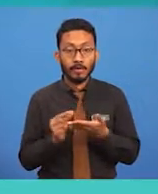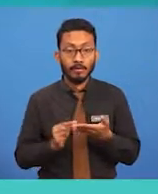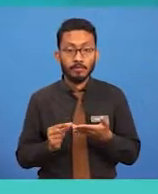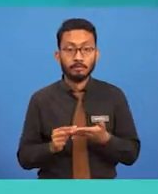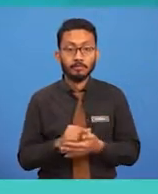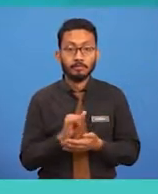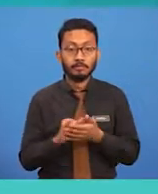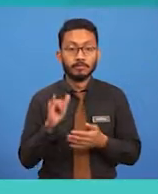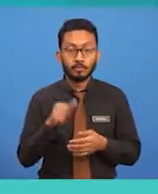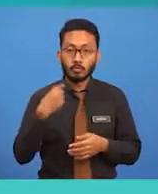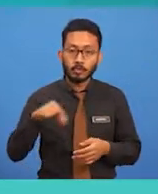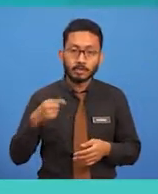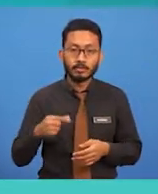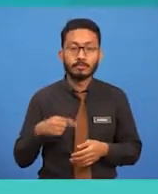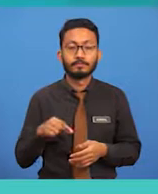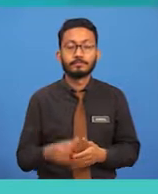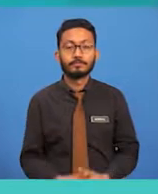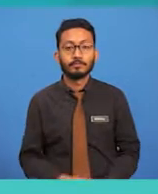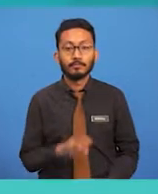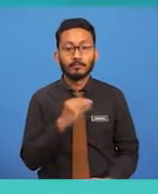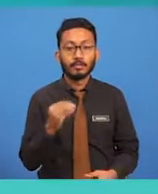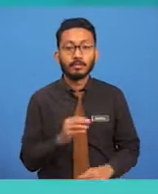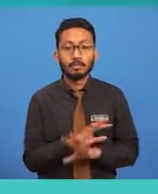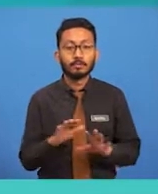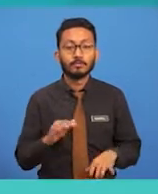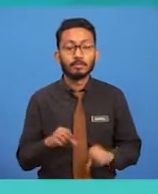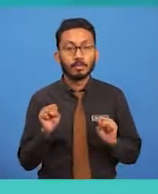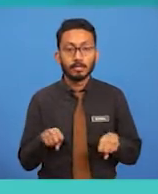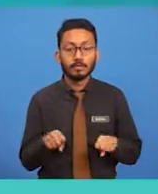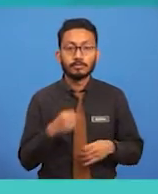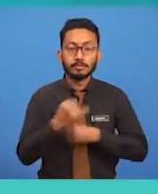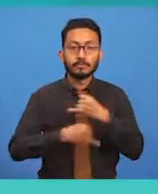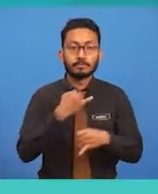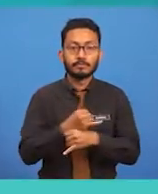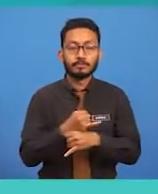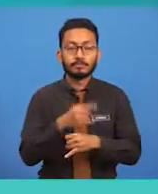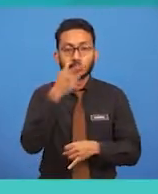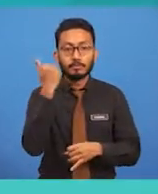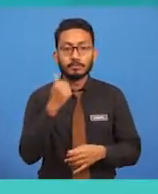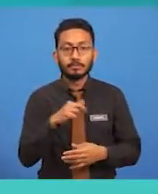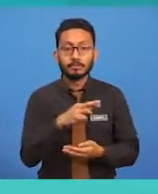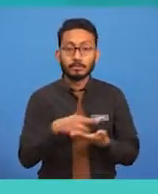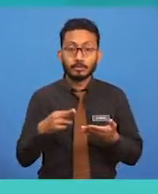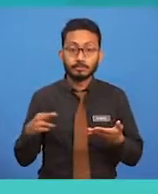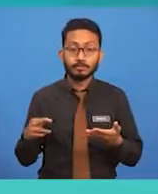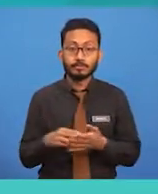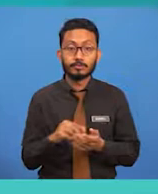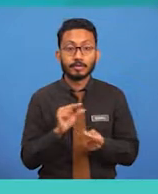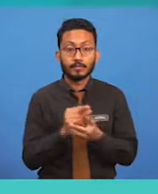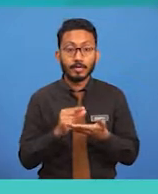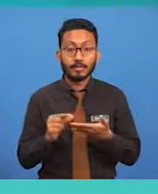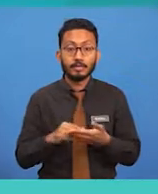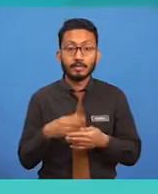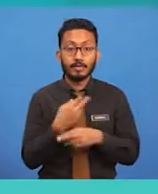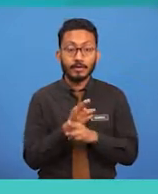korporat itu tidak akan berjaya. Kerana dengan adanya rekaan grafik yang menarik dan